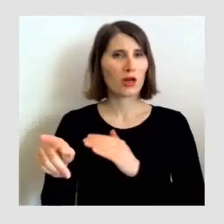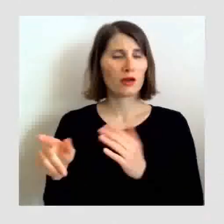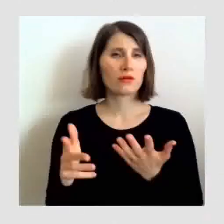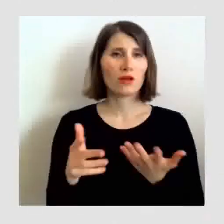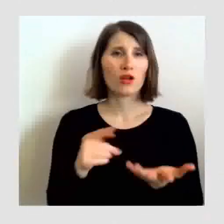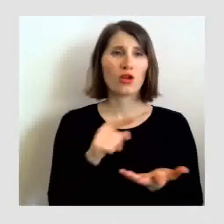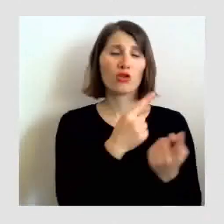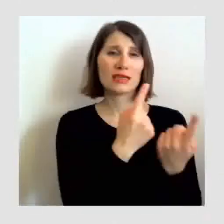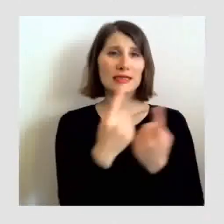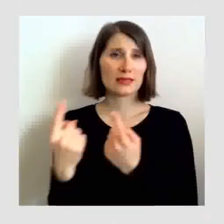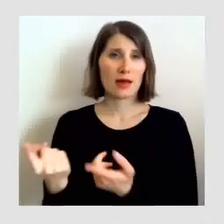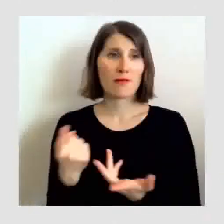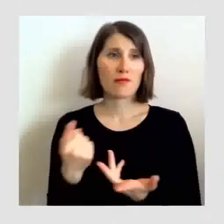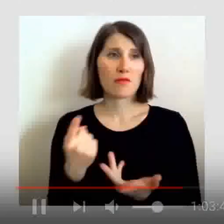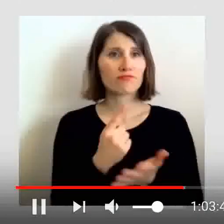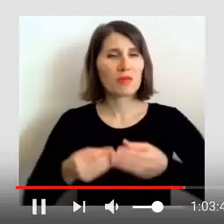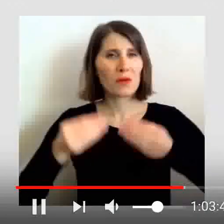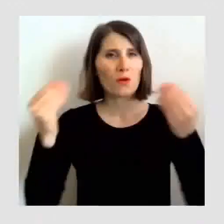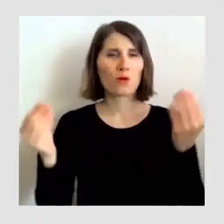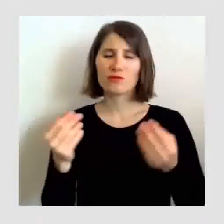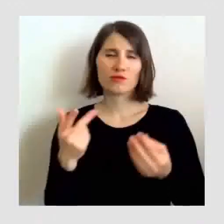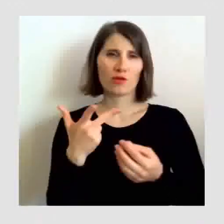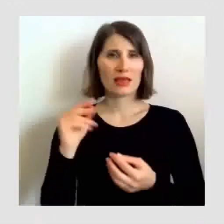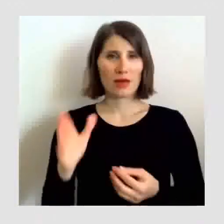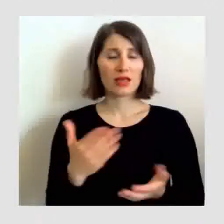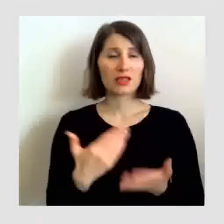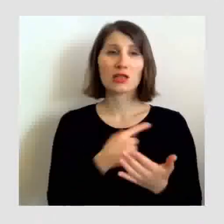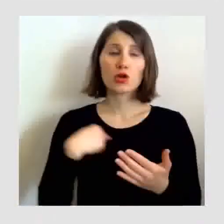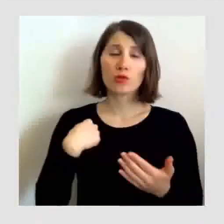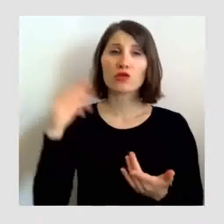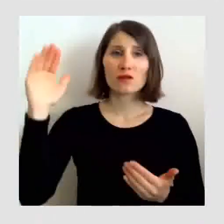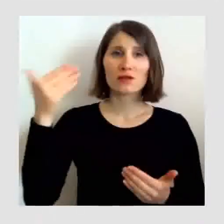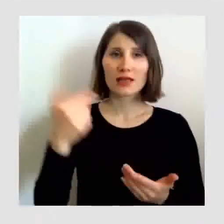sposób same i przed nami ogromne wyzwanie, żeby odwrócić te trendy, które obserwujemy.